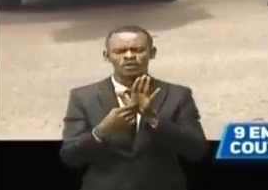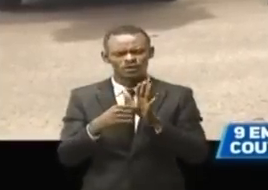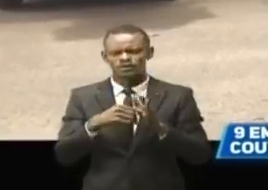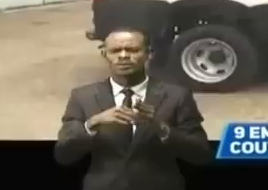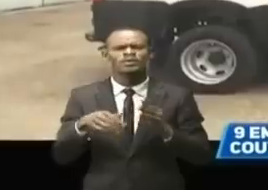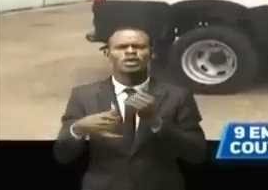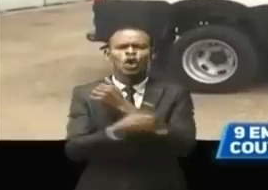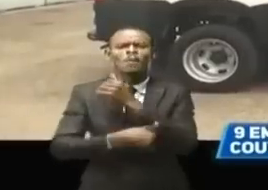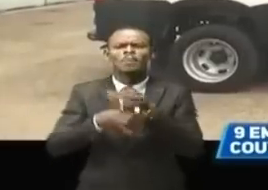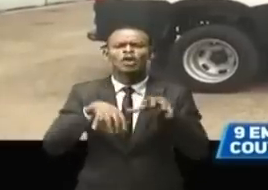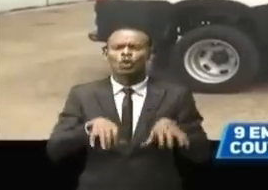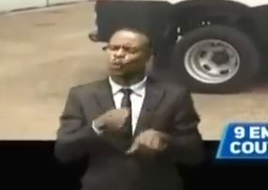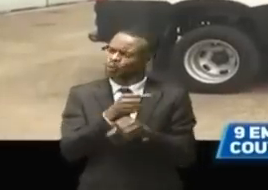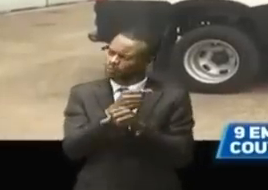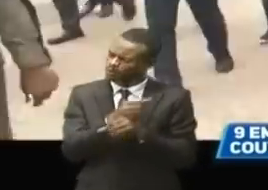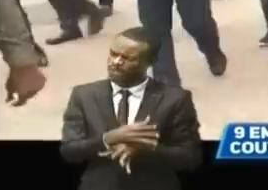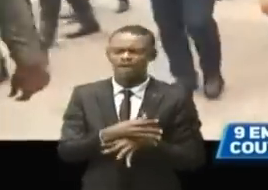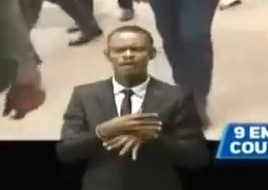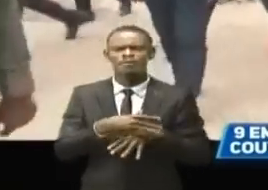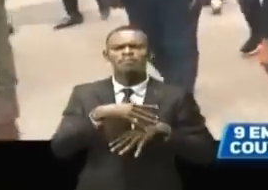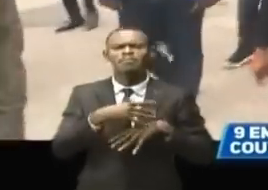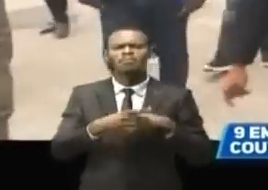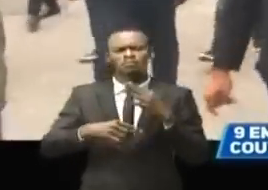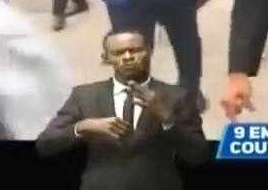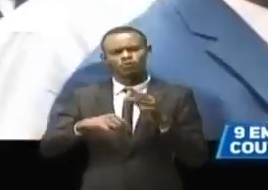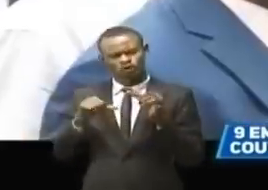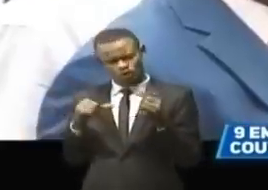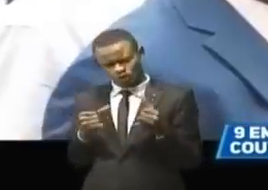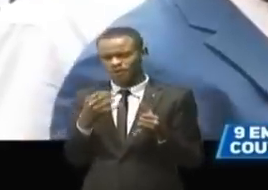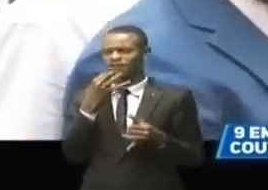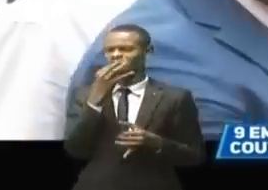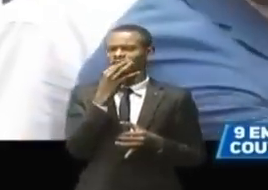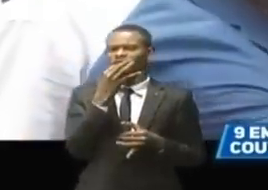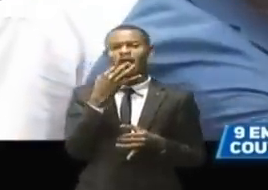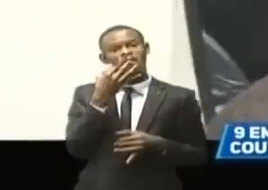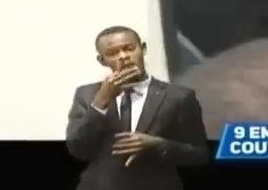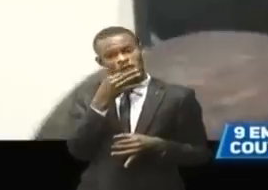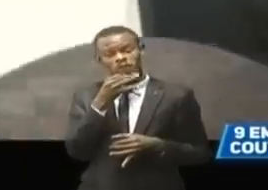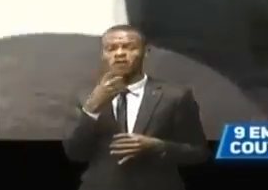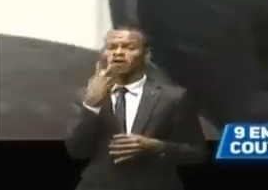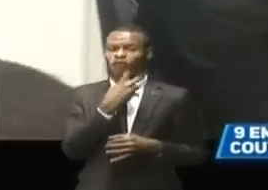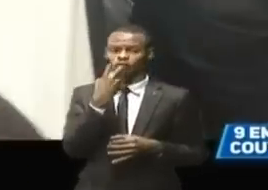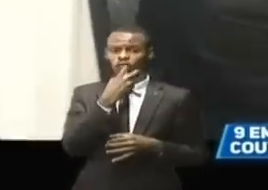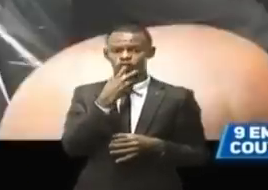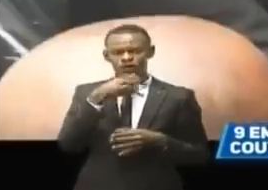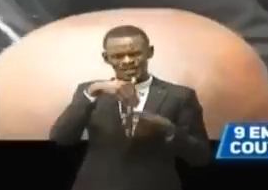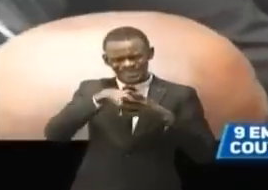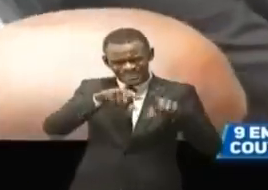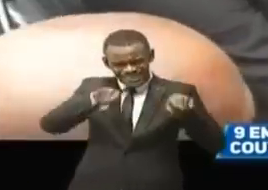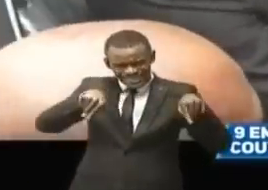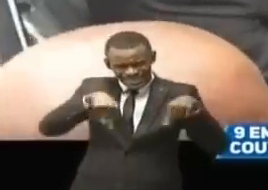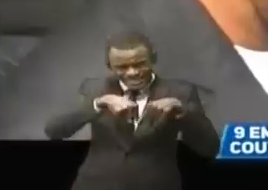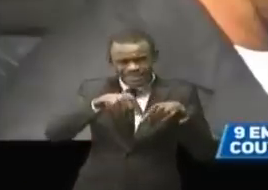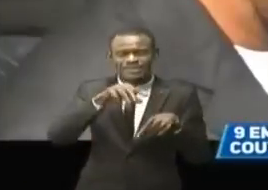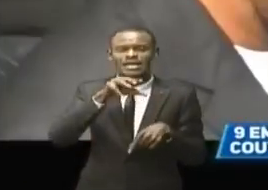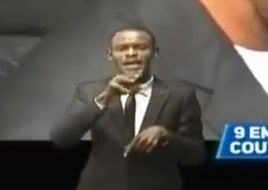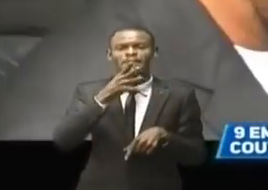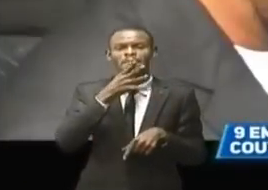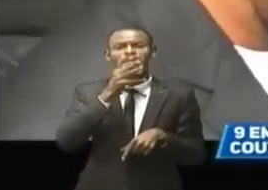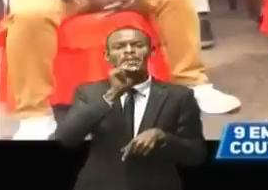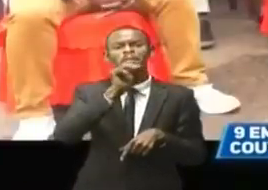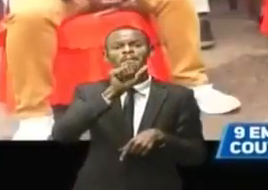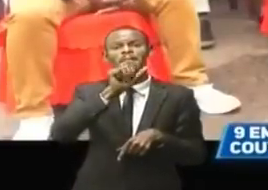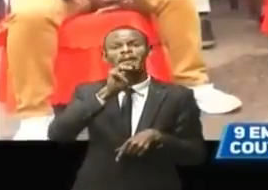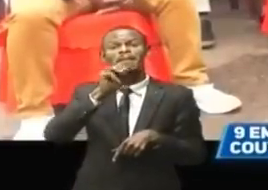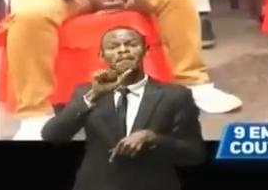reportage exposé à l'esplanade du studio Maman Nguébi, le ministre de la Communication et Médias a voulu se rassurer de la qualité avant la remise